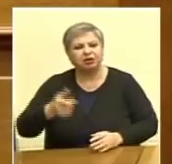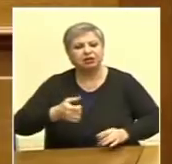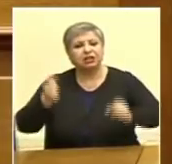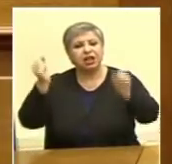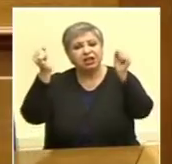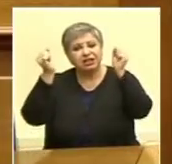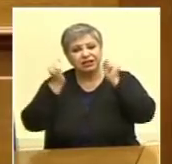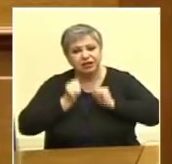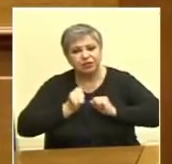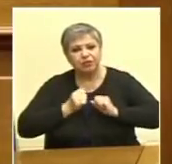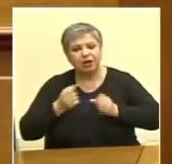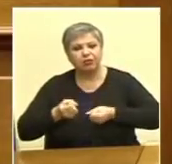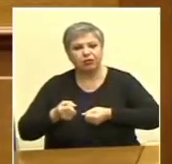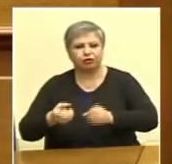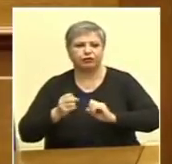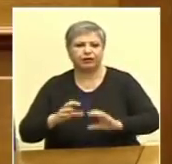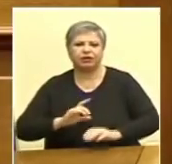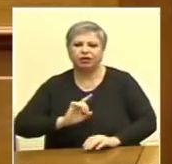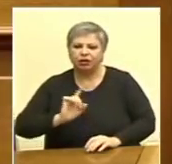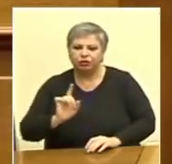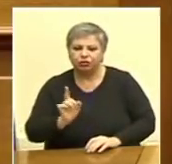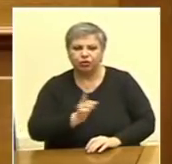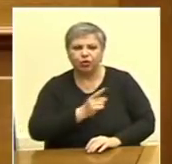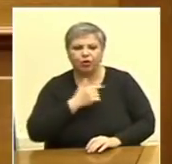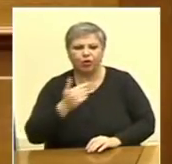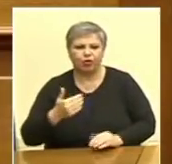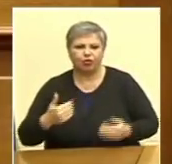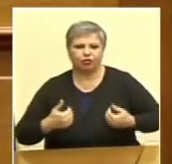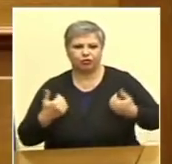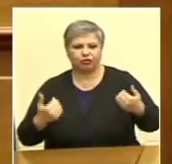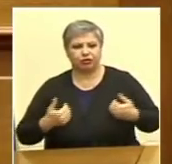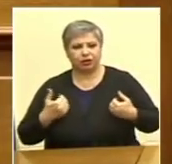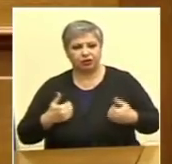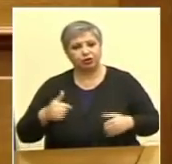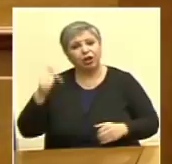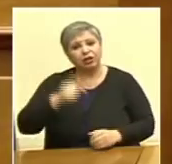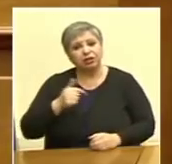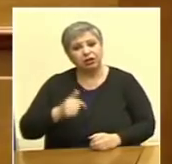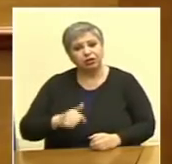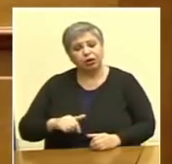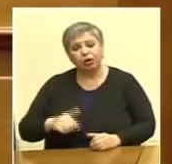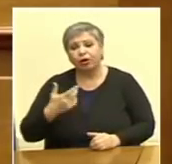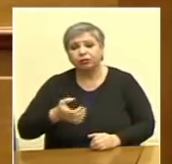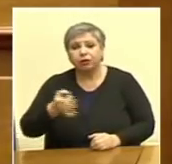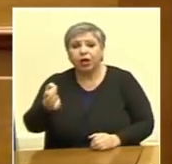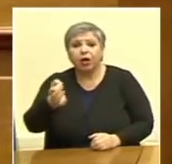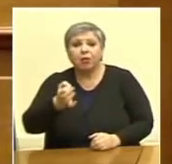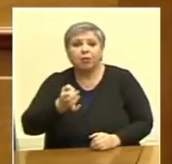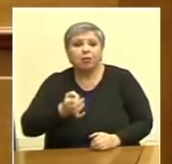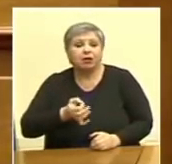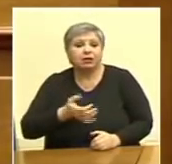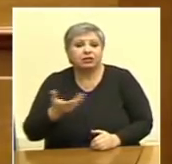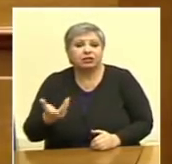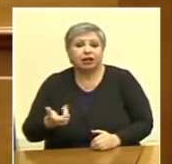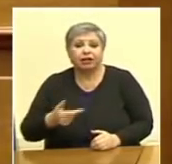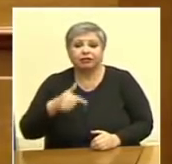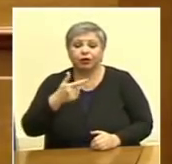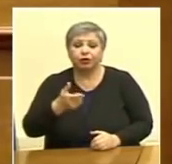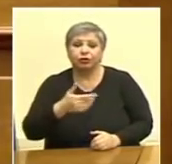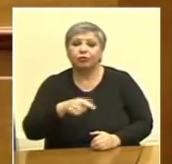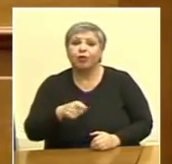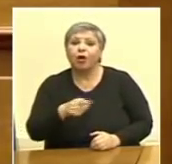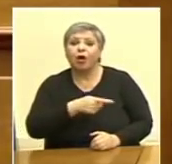γενιά, για να μας λέτε σήμερα με θράσος, θα έλεγα, ότι είναι επιλογή για τους νέους